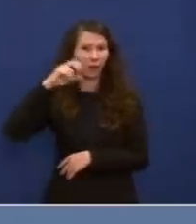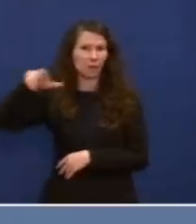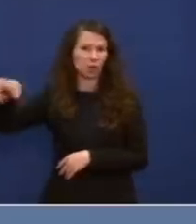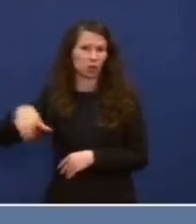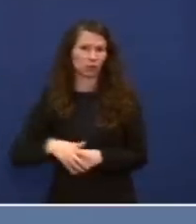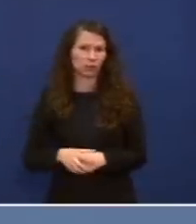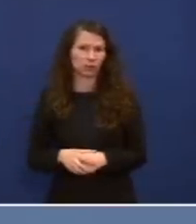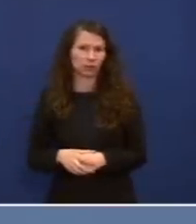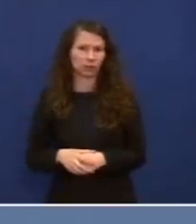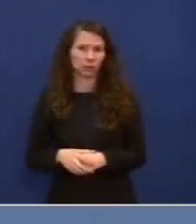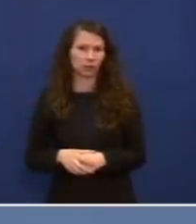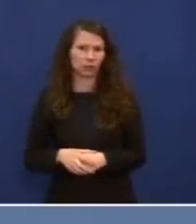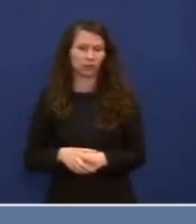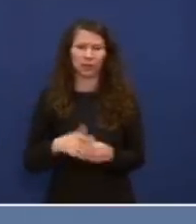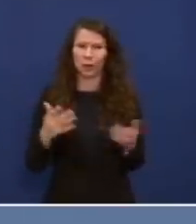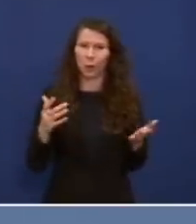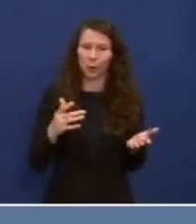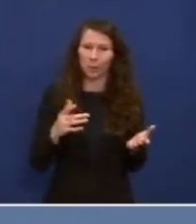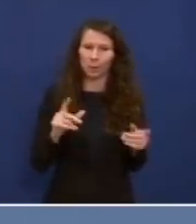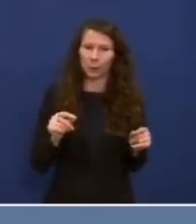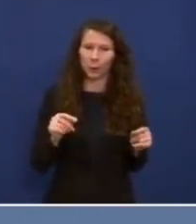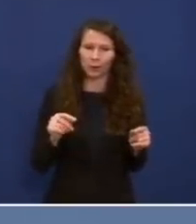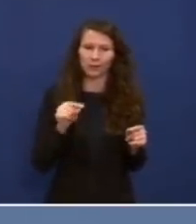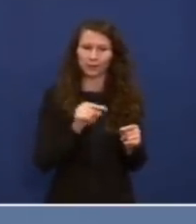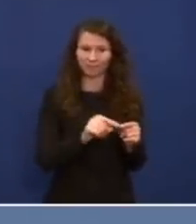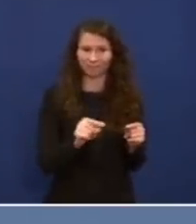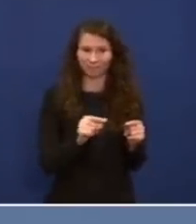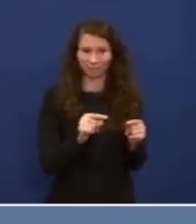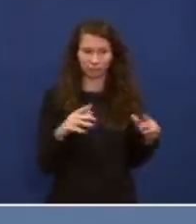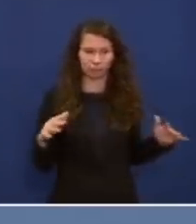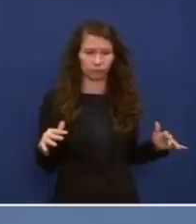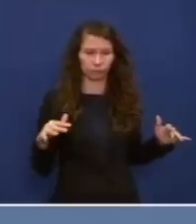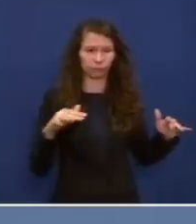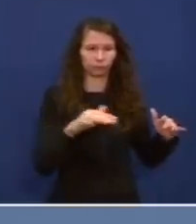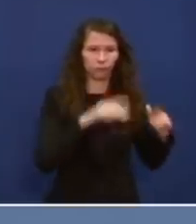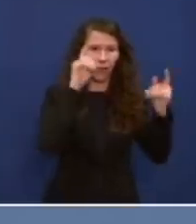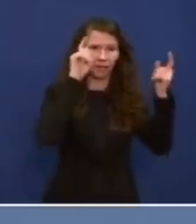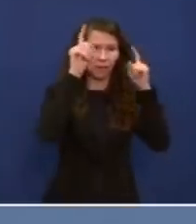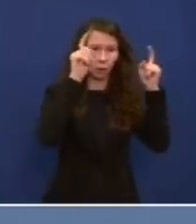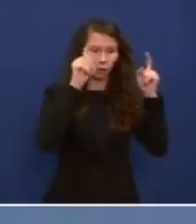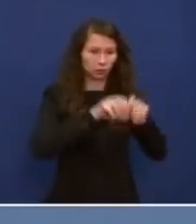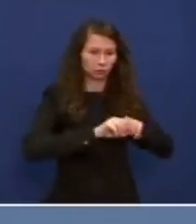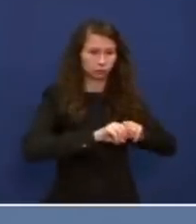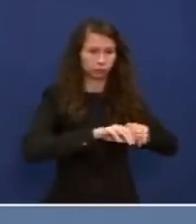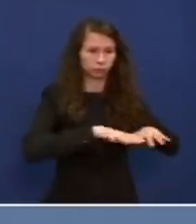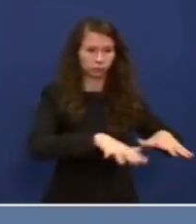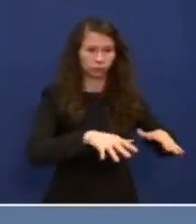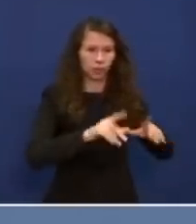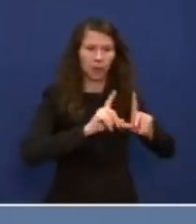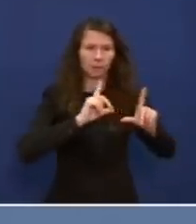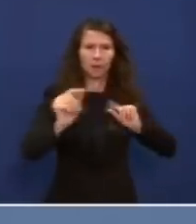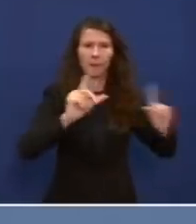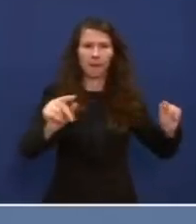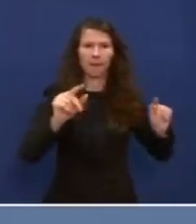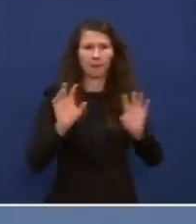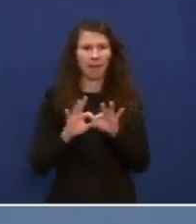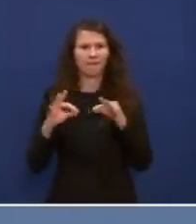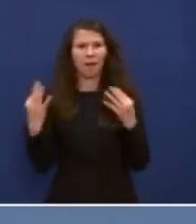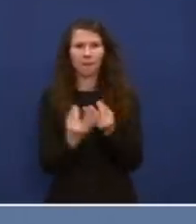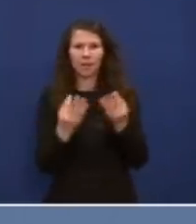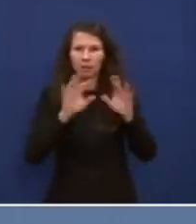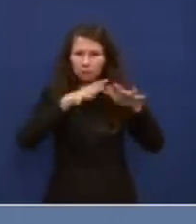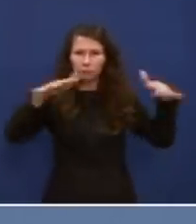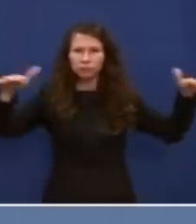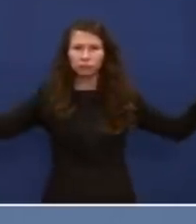Nämlich dadurch, dass in einer Drehscheibe sozusagen die Viren dann in alle Familien getragen werden. Und all diese Aspekte spielen